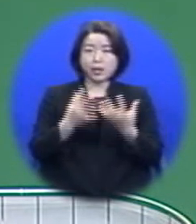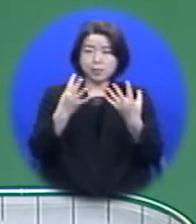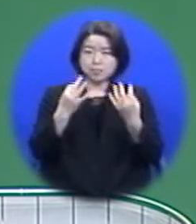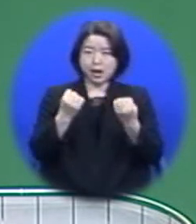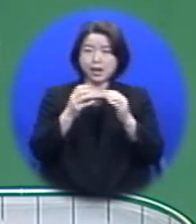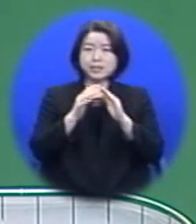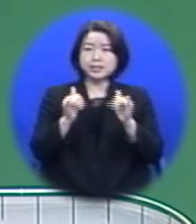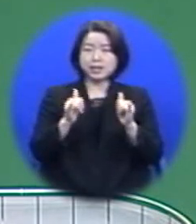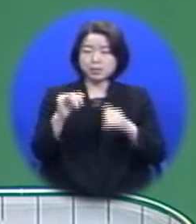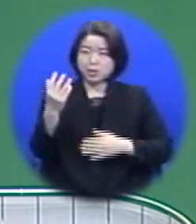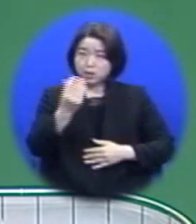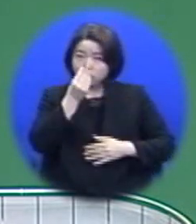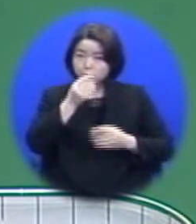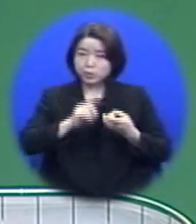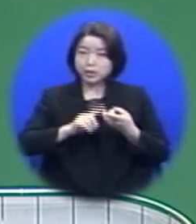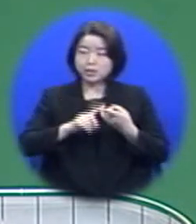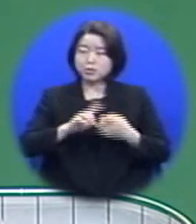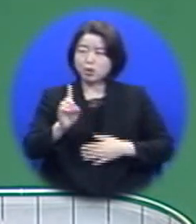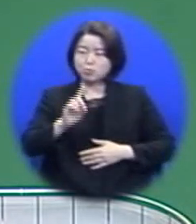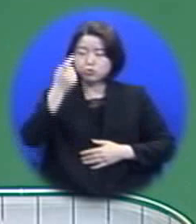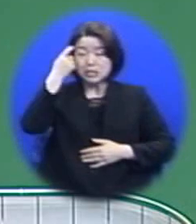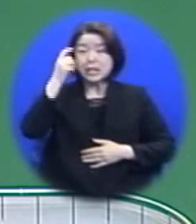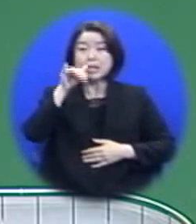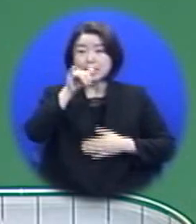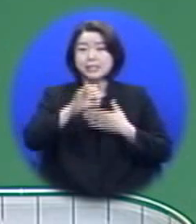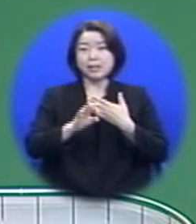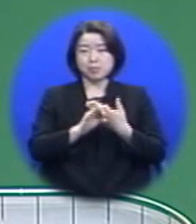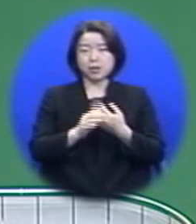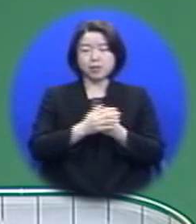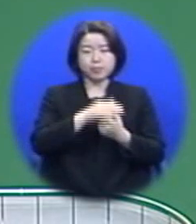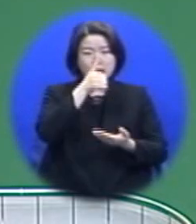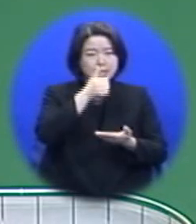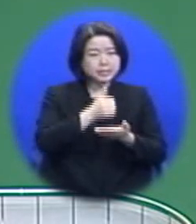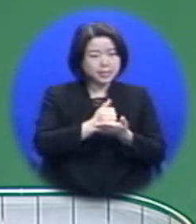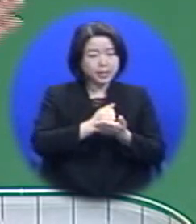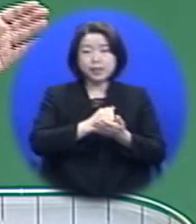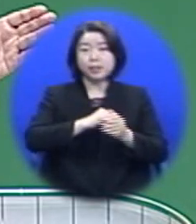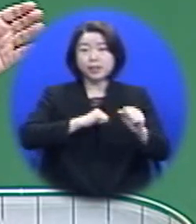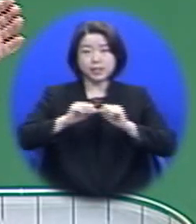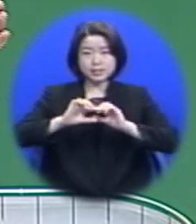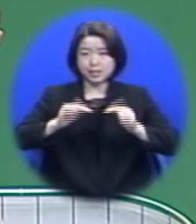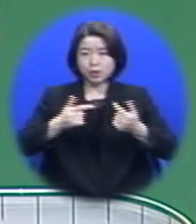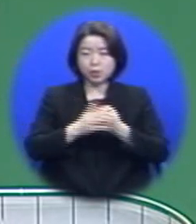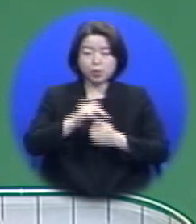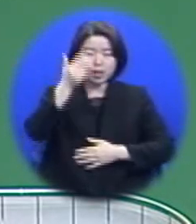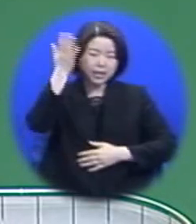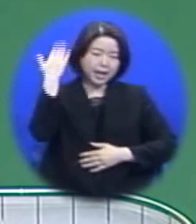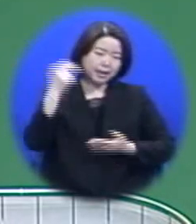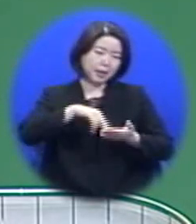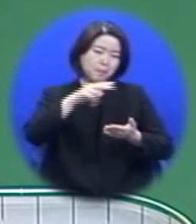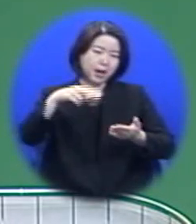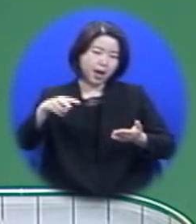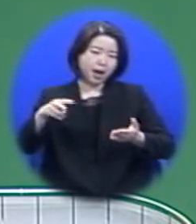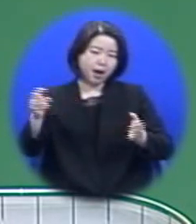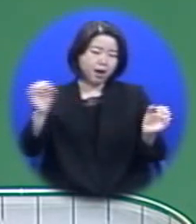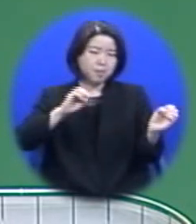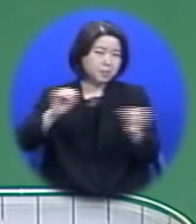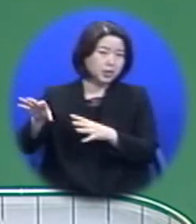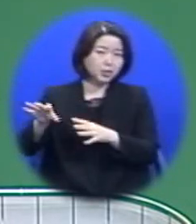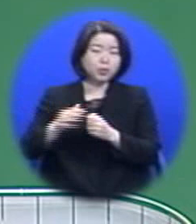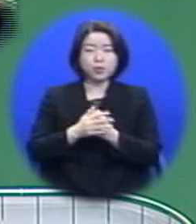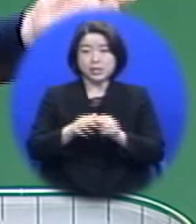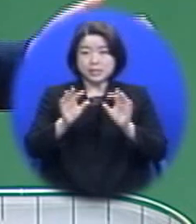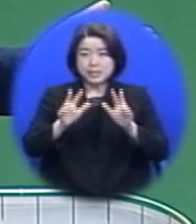대해서 어떤 생각을 가지냐면 죄 안 짓고 옛날 방탕하다 생활 청산하고 이제는